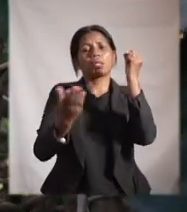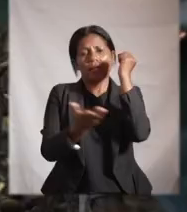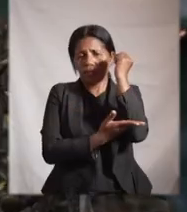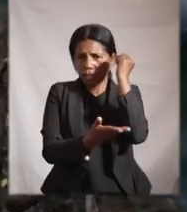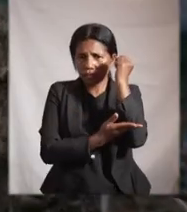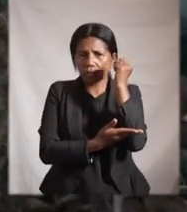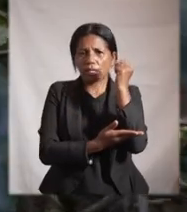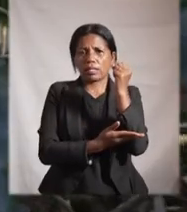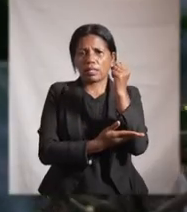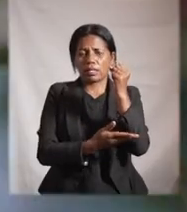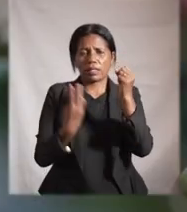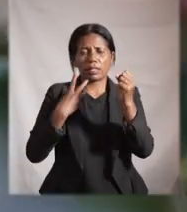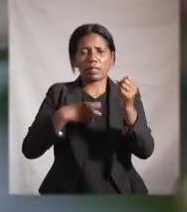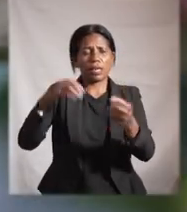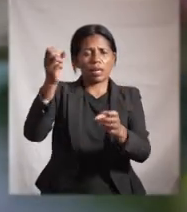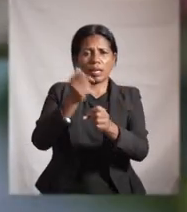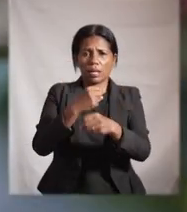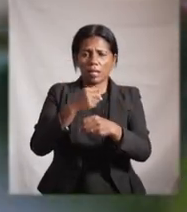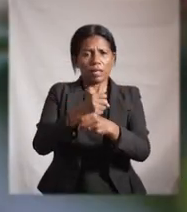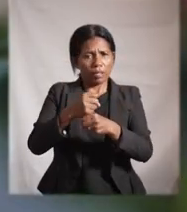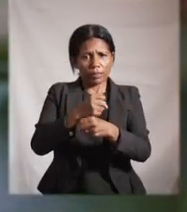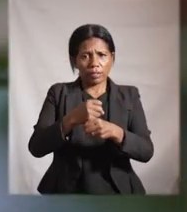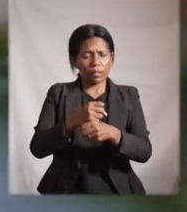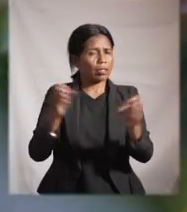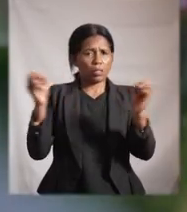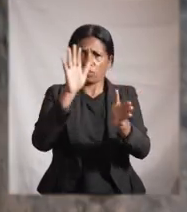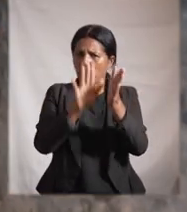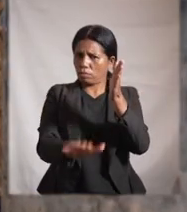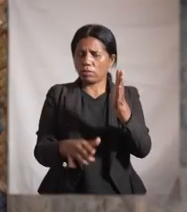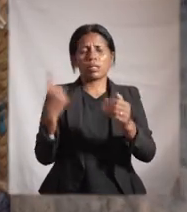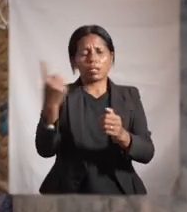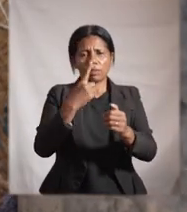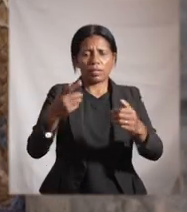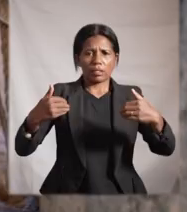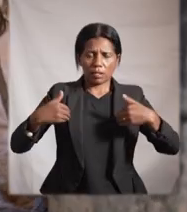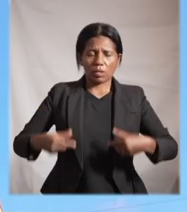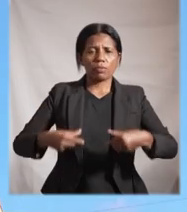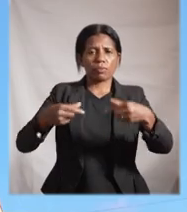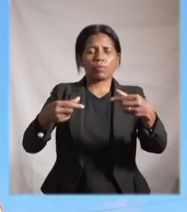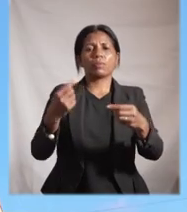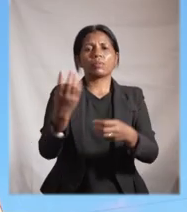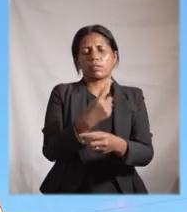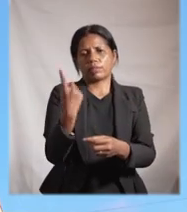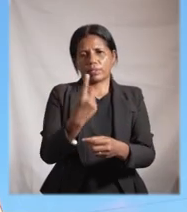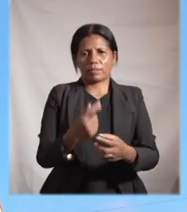hal rehabilitasaun, ita pangkas ne, kafe ne la minus. Ni nafatin produksi